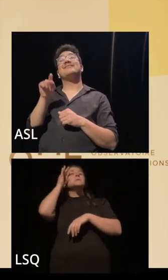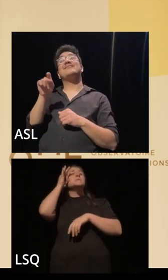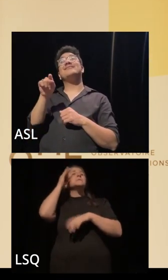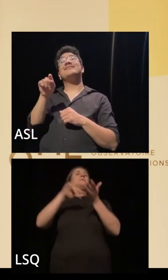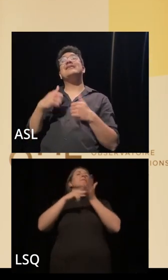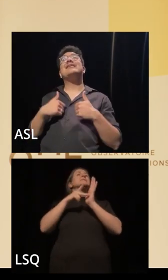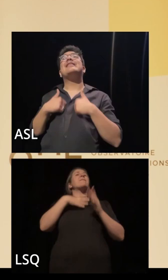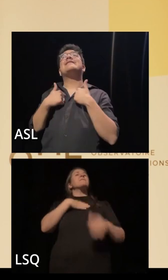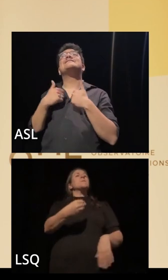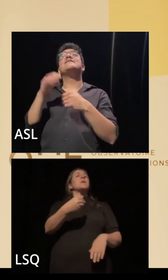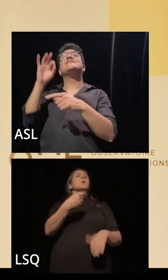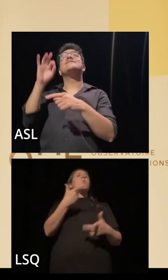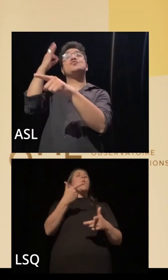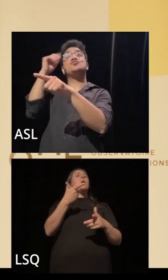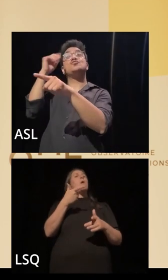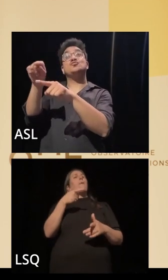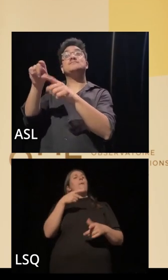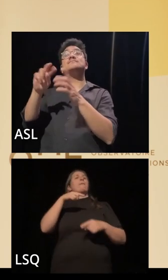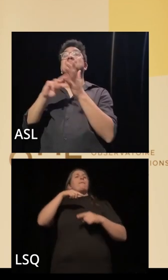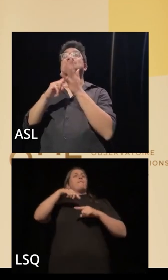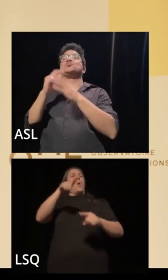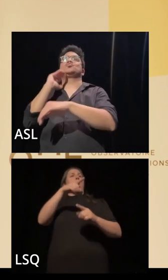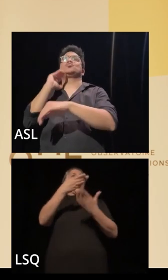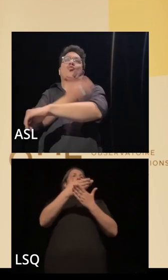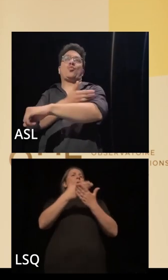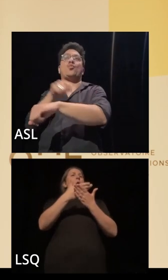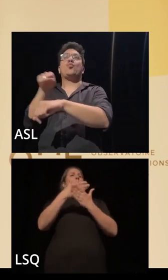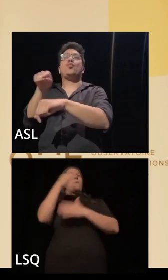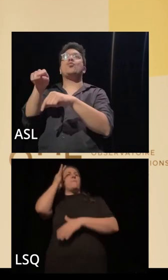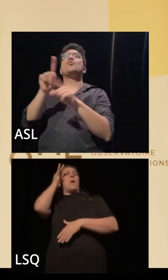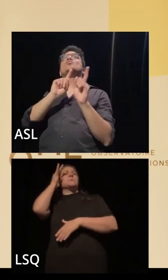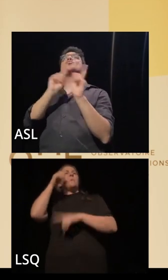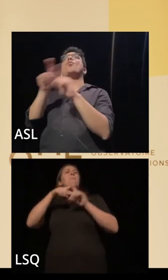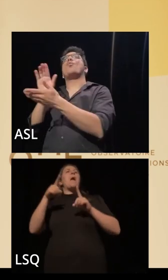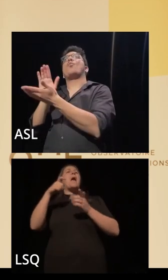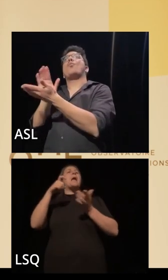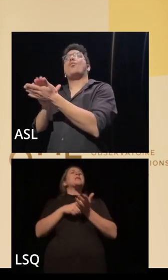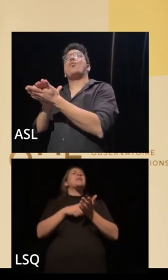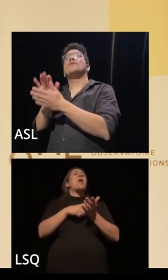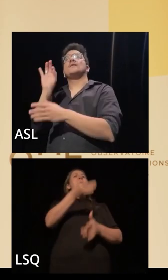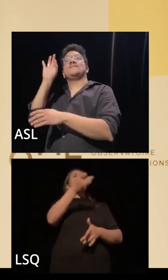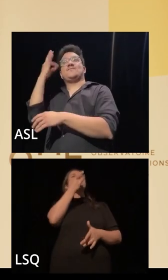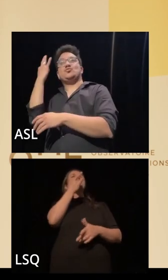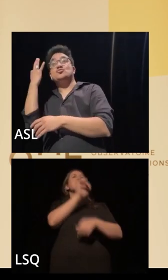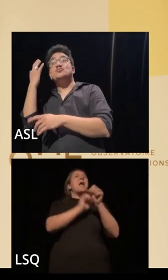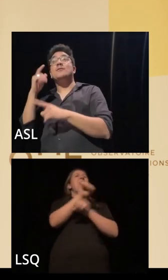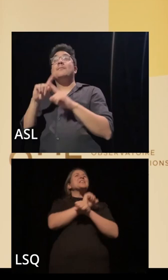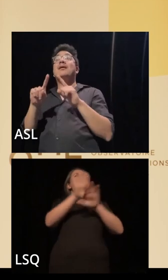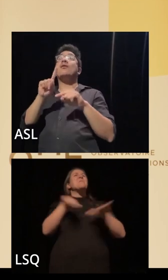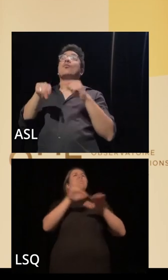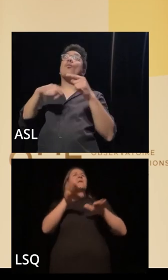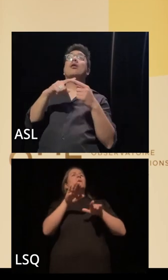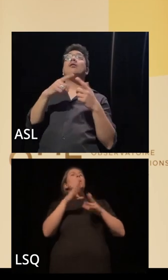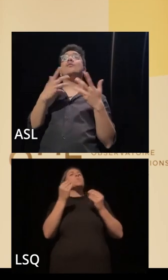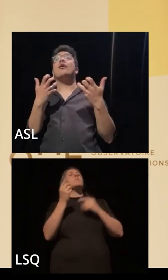Donc, elle est vraiment dans une perspective transfrontalière et des caractéristiques qui ont